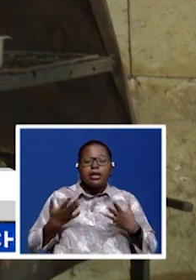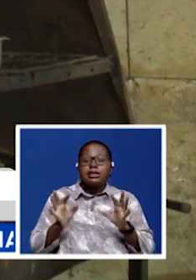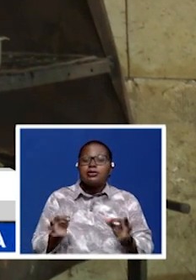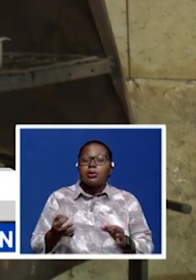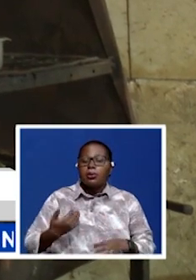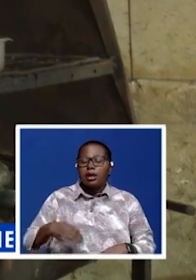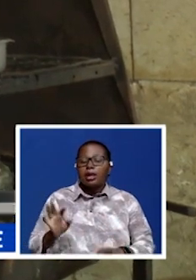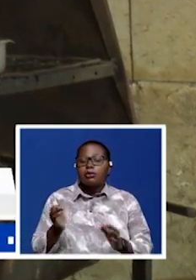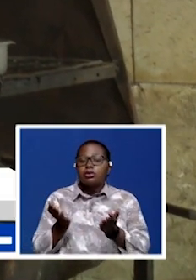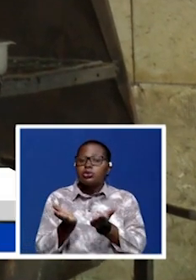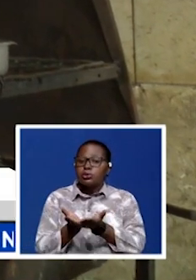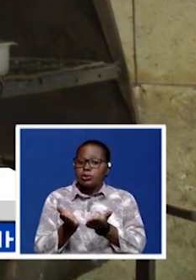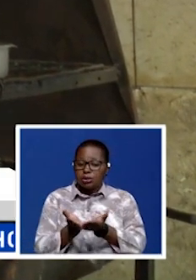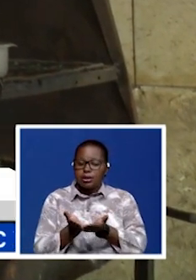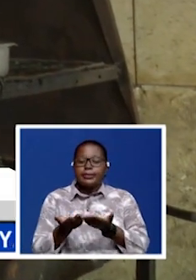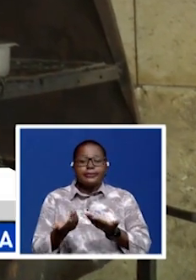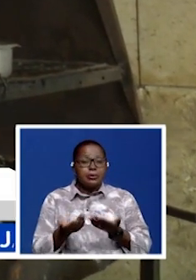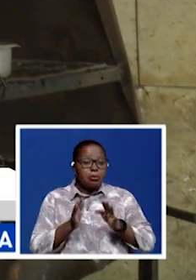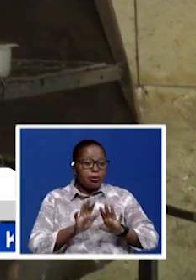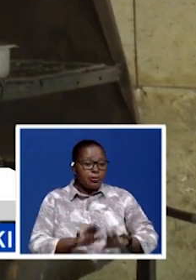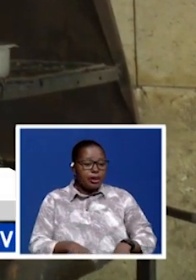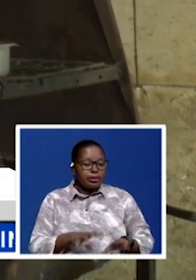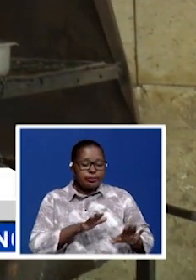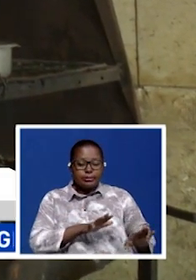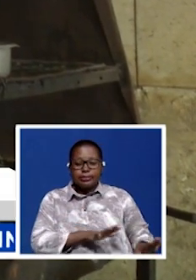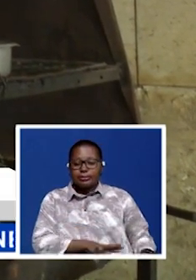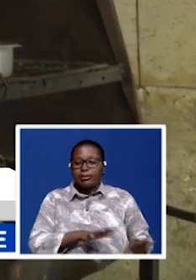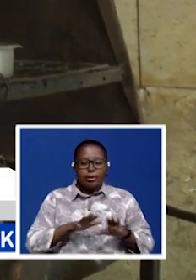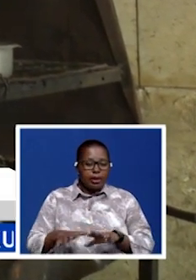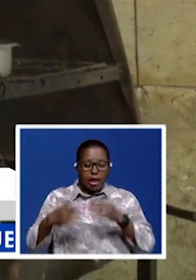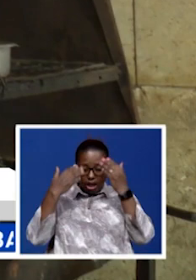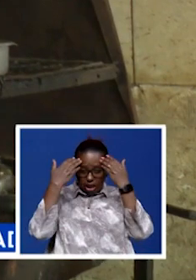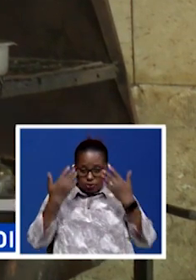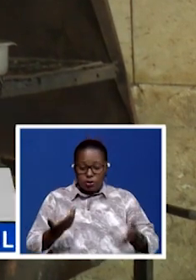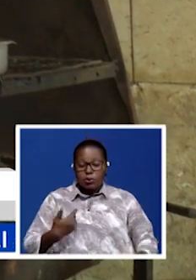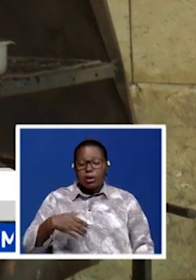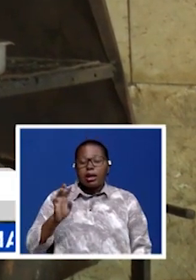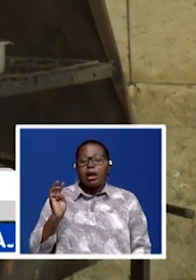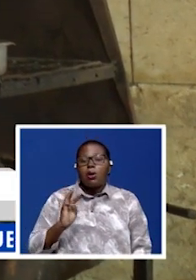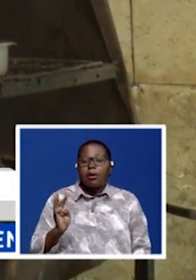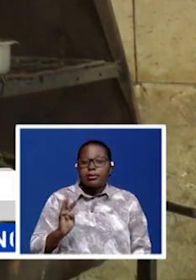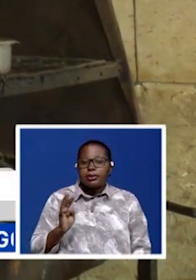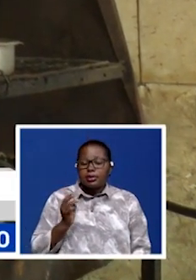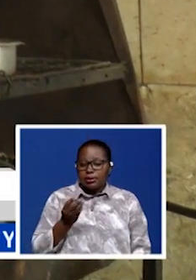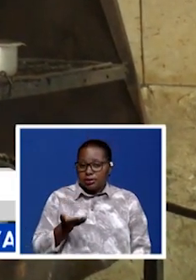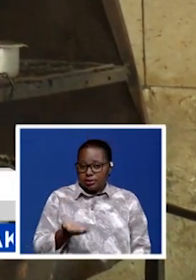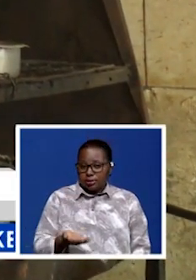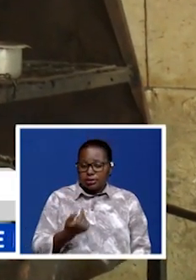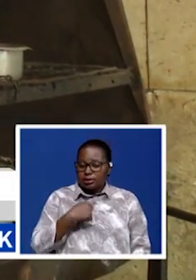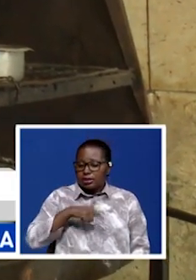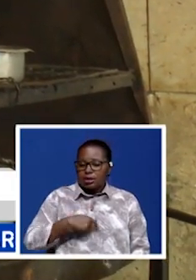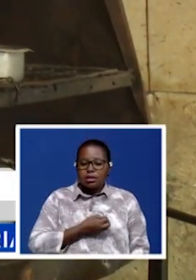watakwenda vipi mashuleni kwa Hoo tumebaki Sisi tunayumba tu hatujui tutakwenda Wapi kwa Hiyo Hili kwa kweli